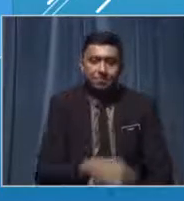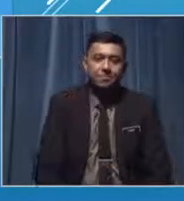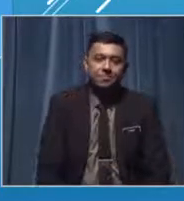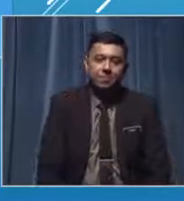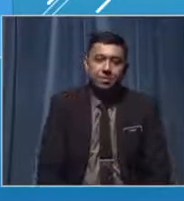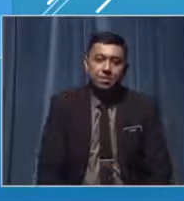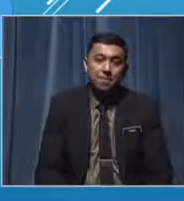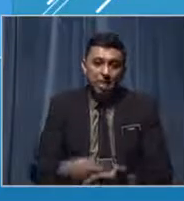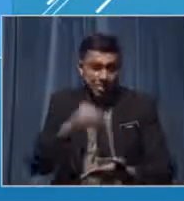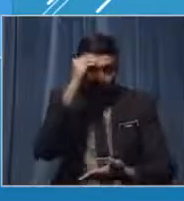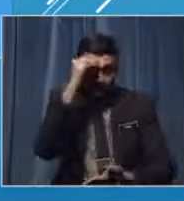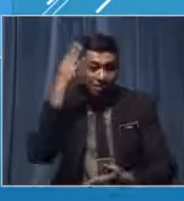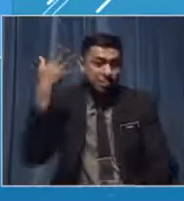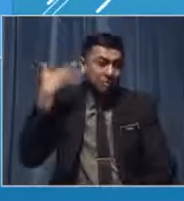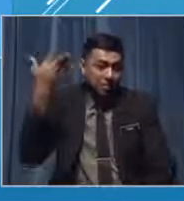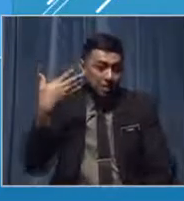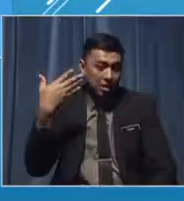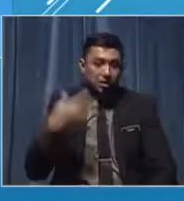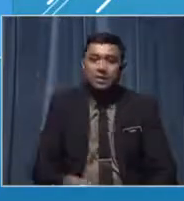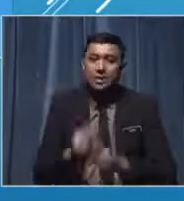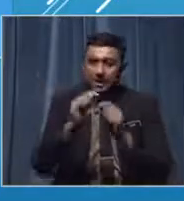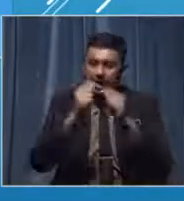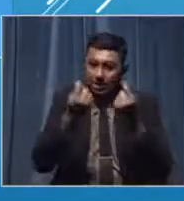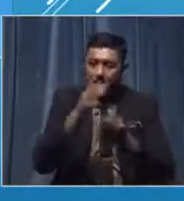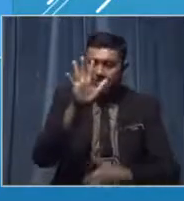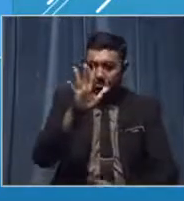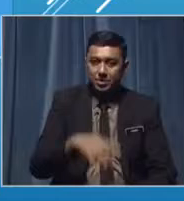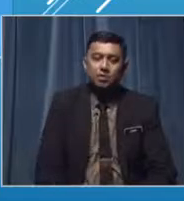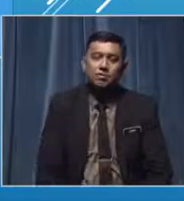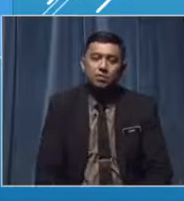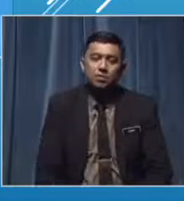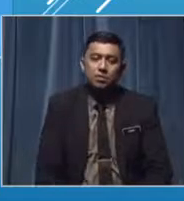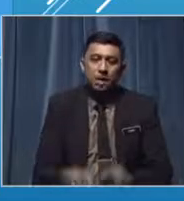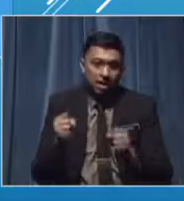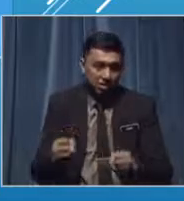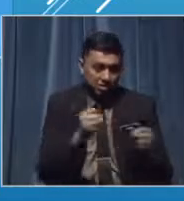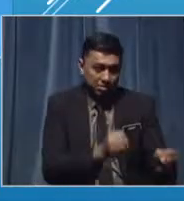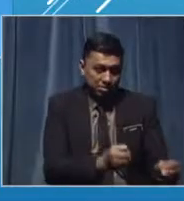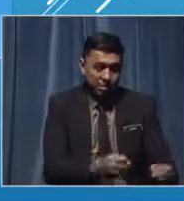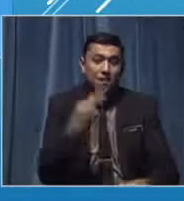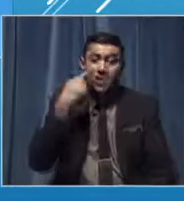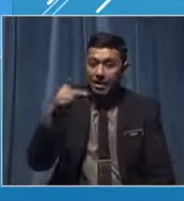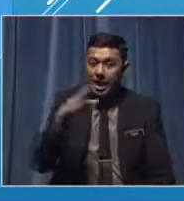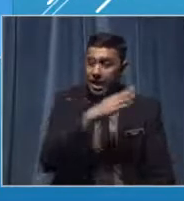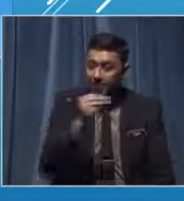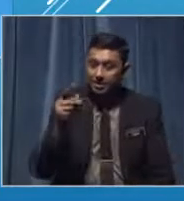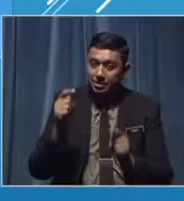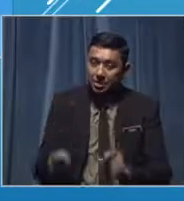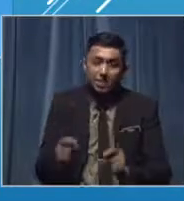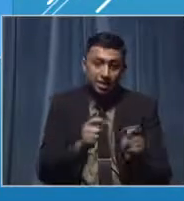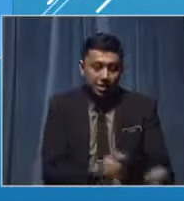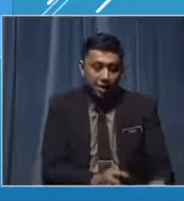sejarah tingkatan 5 dalam bab 7. Sistem pemerintahan dan pentadbiran negara